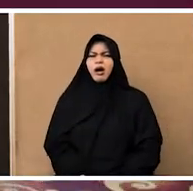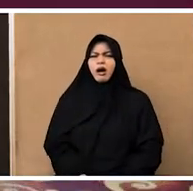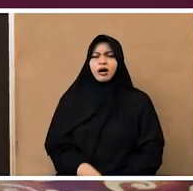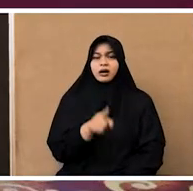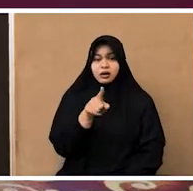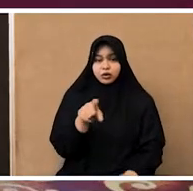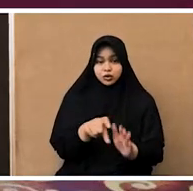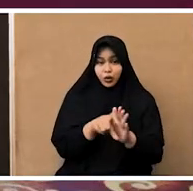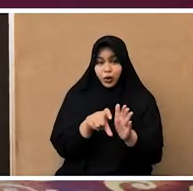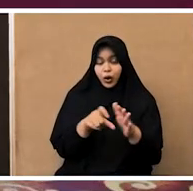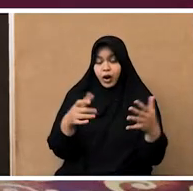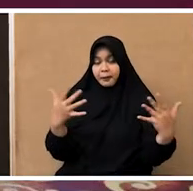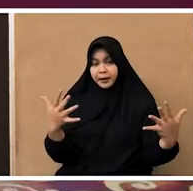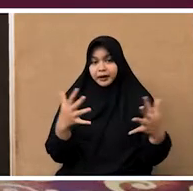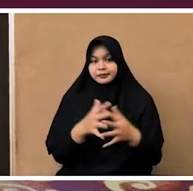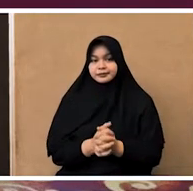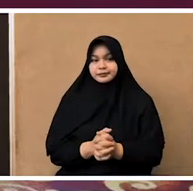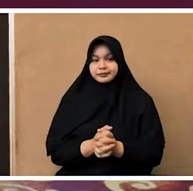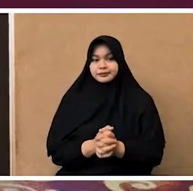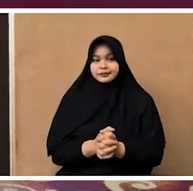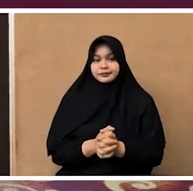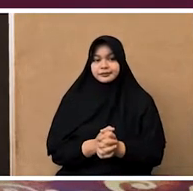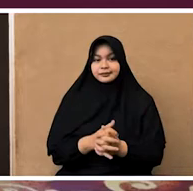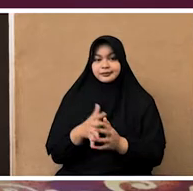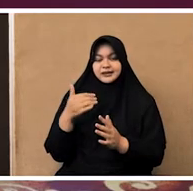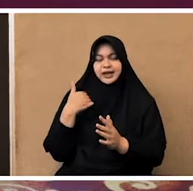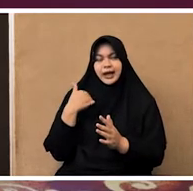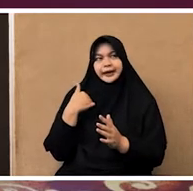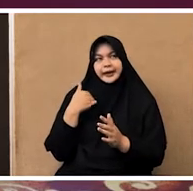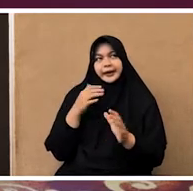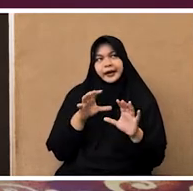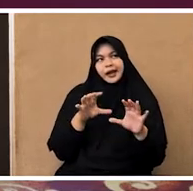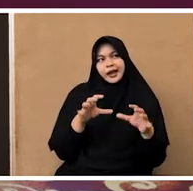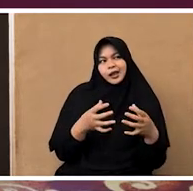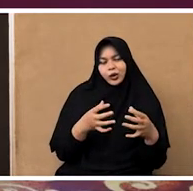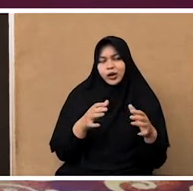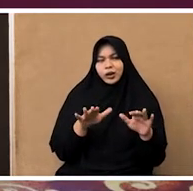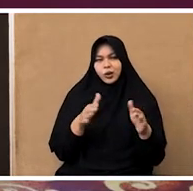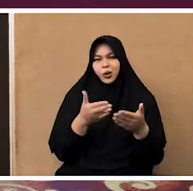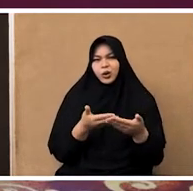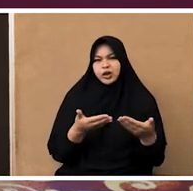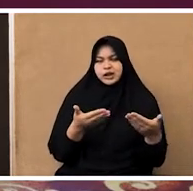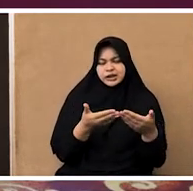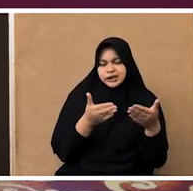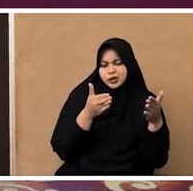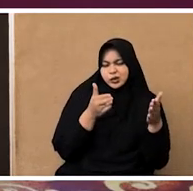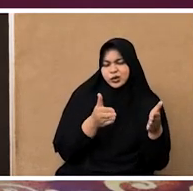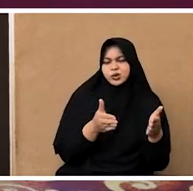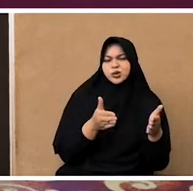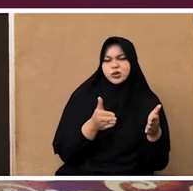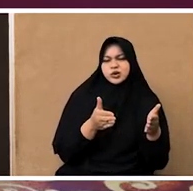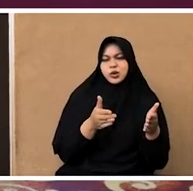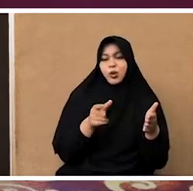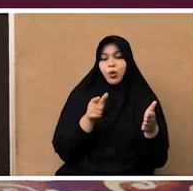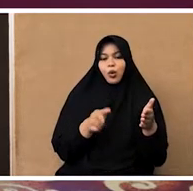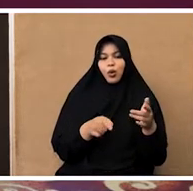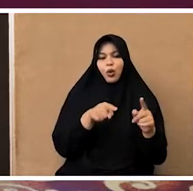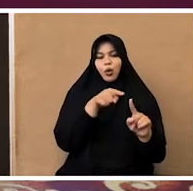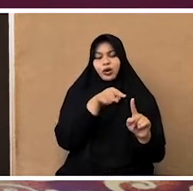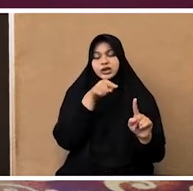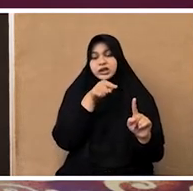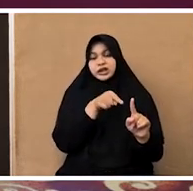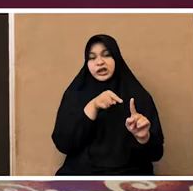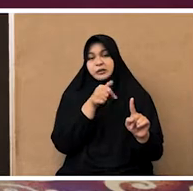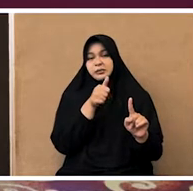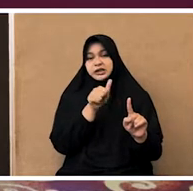misalkan ada kategori atau kondisi tertentu misalkan Oh dia dianggap